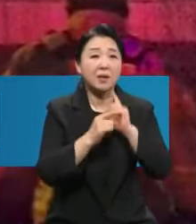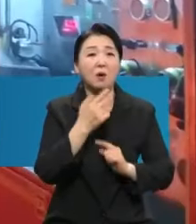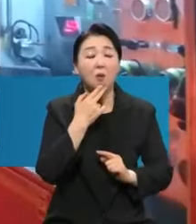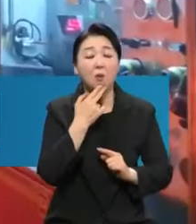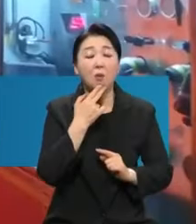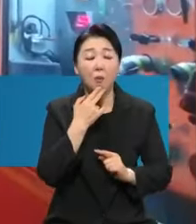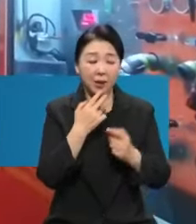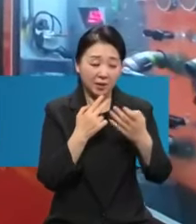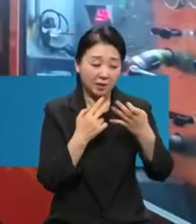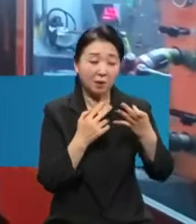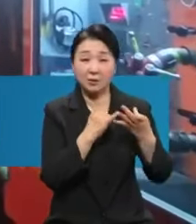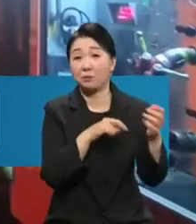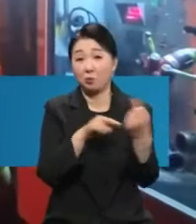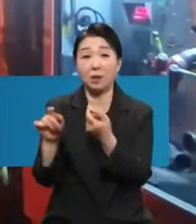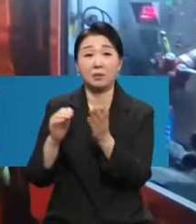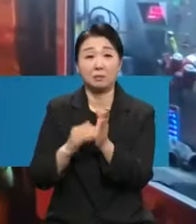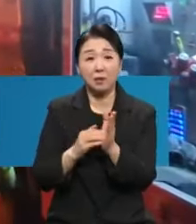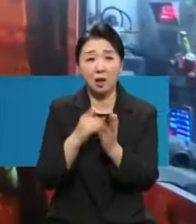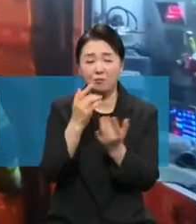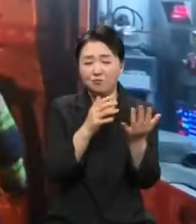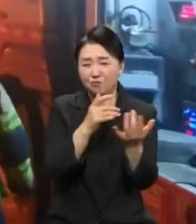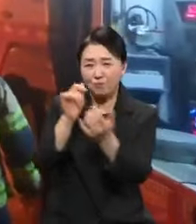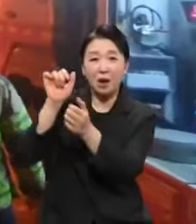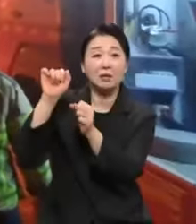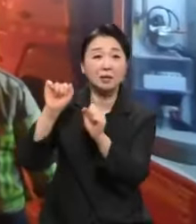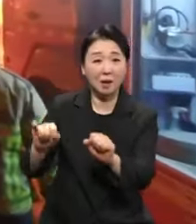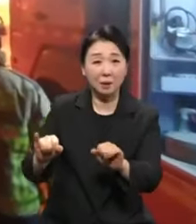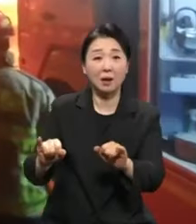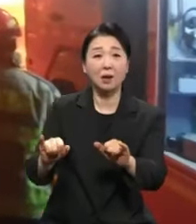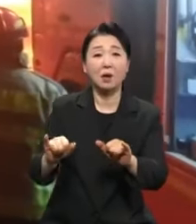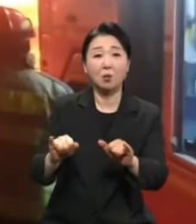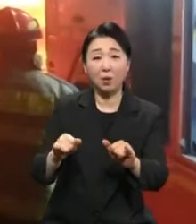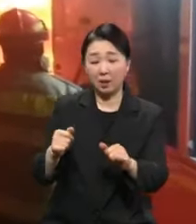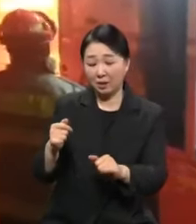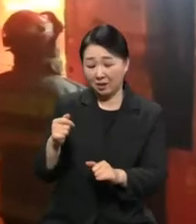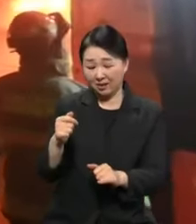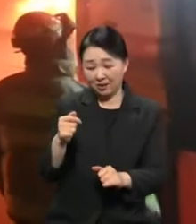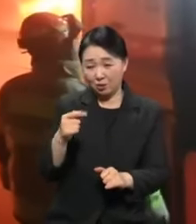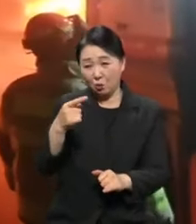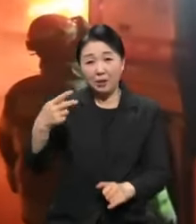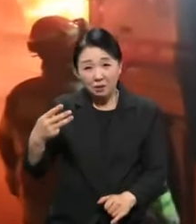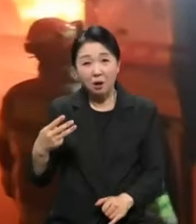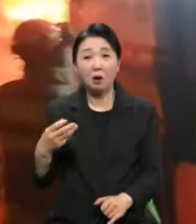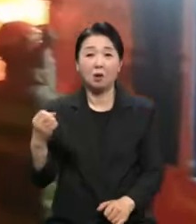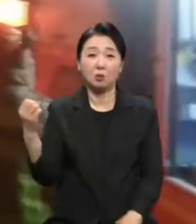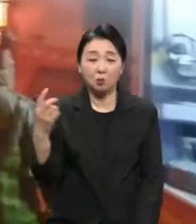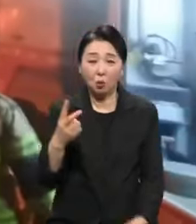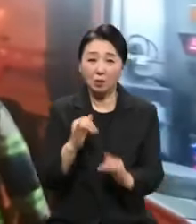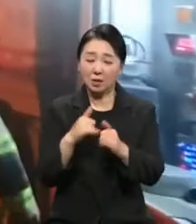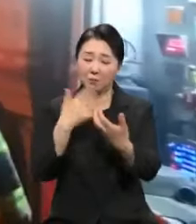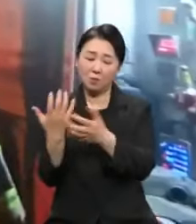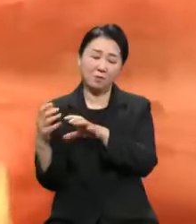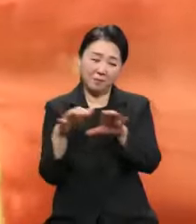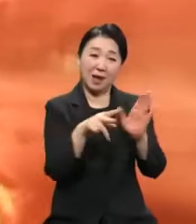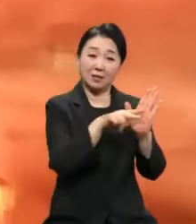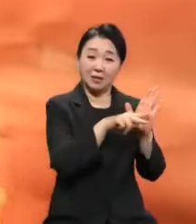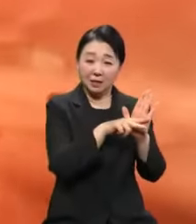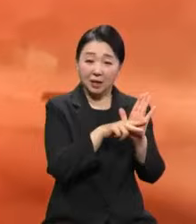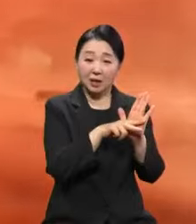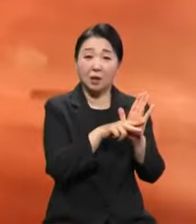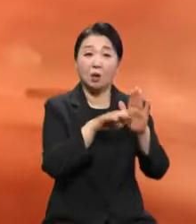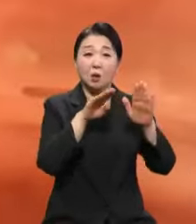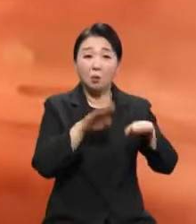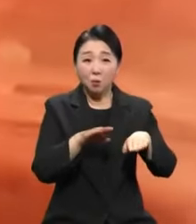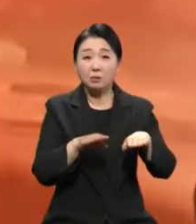대피했습니다. 불길이 번지는 것을 우려한 소방은 인근 소방서 인력과 장비까지 동원하는 대응 2단계를 발령해 오늘 새벽 2시